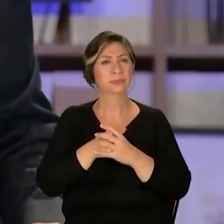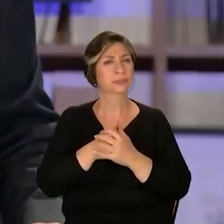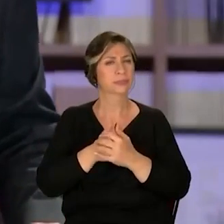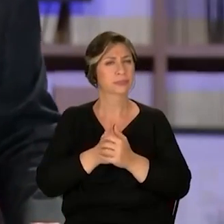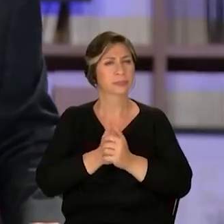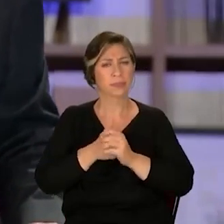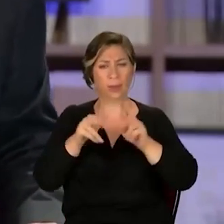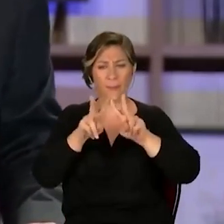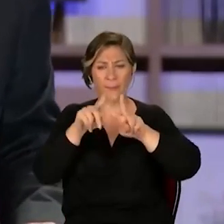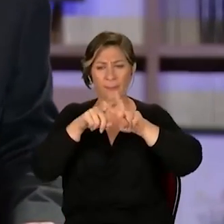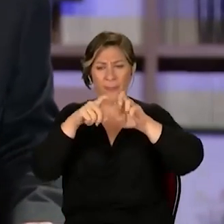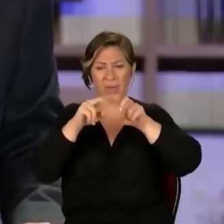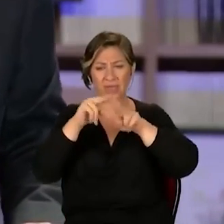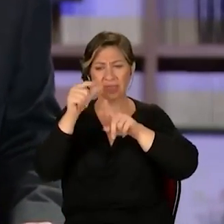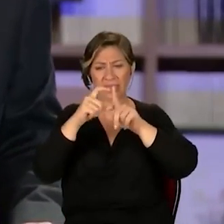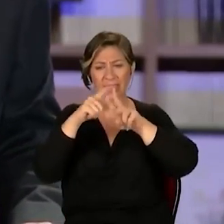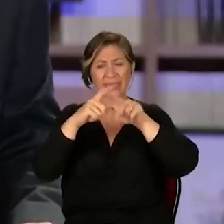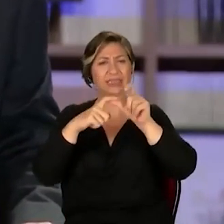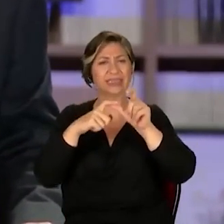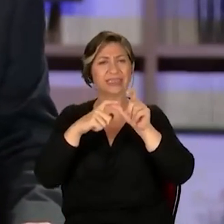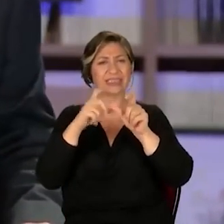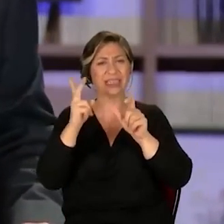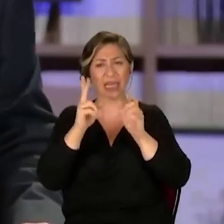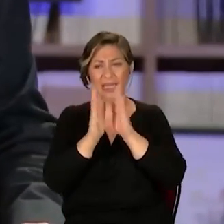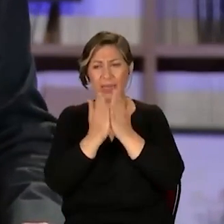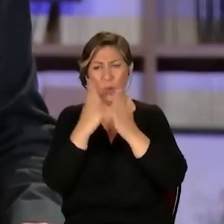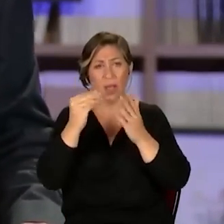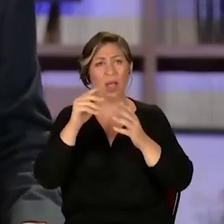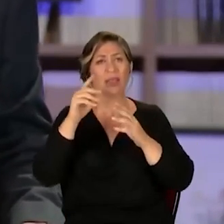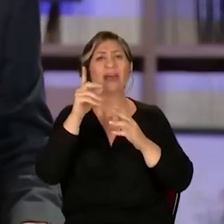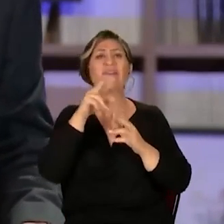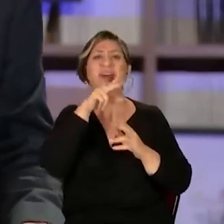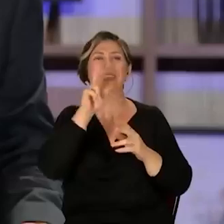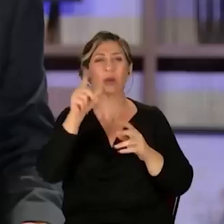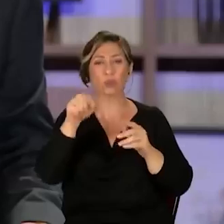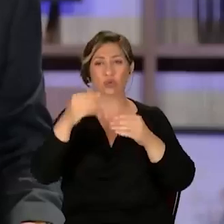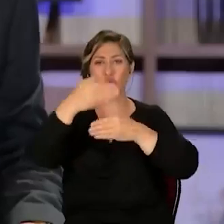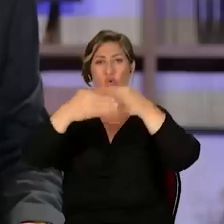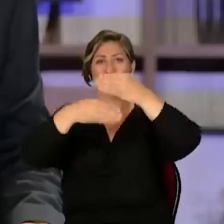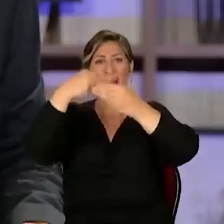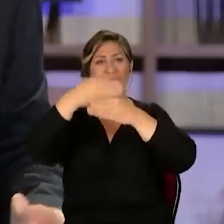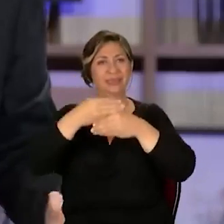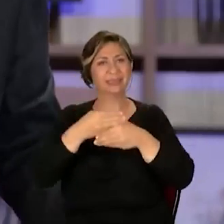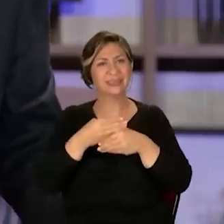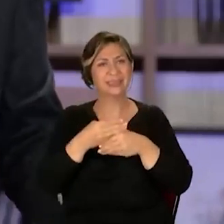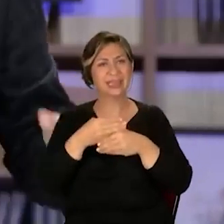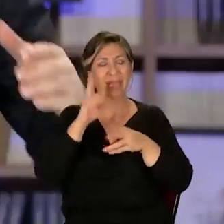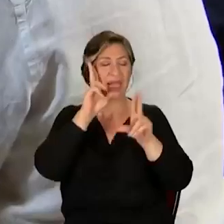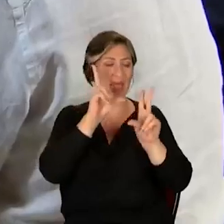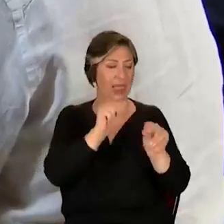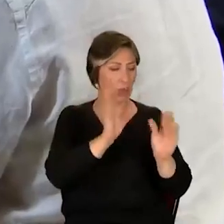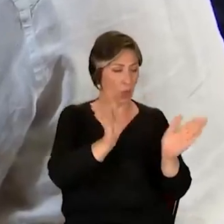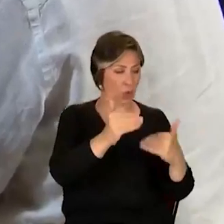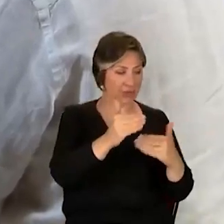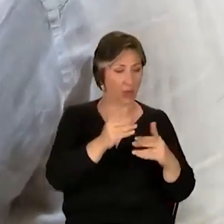şeyin Marquis de Sade'ın üzerine bir kitabı olan Le Boudoir. Yani bu duvar bir yatak